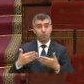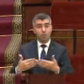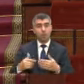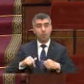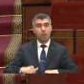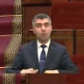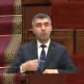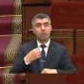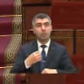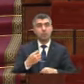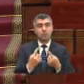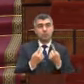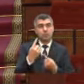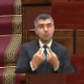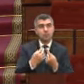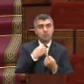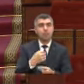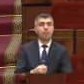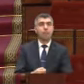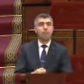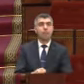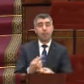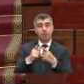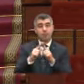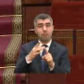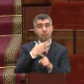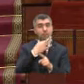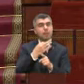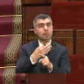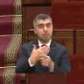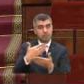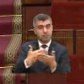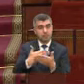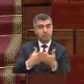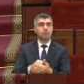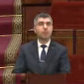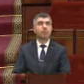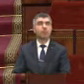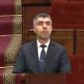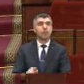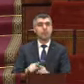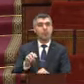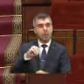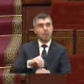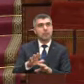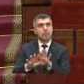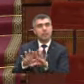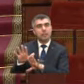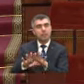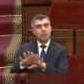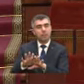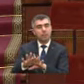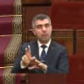كيفاش دبرتوا هذه العمليه؟ وإلا كنا حنا متقدمين هذا الشيء خصو ما يكونش واقع. وكذلك في اطار التدبير ديال هذا ديال التعليمات